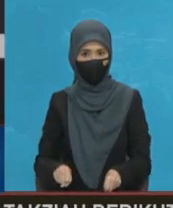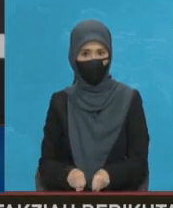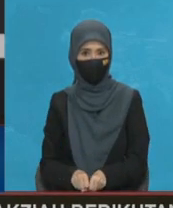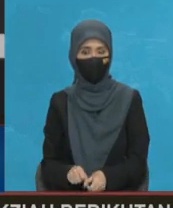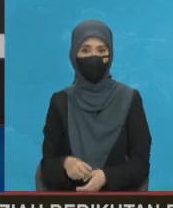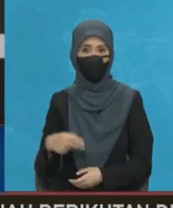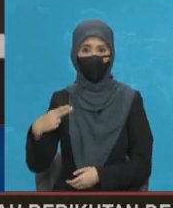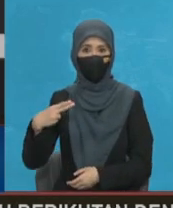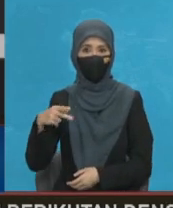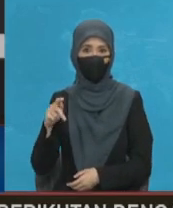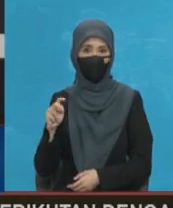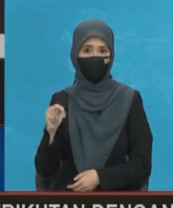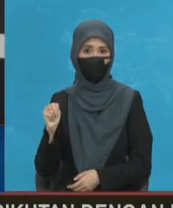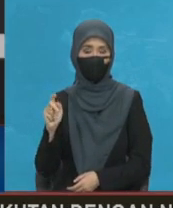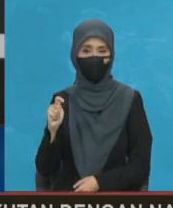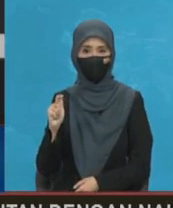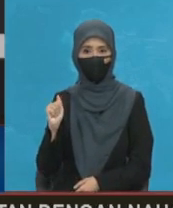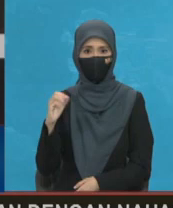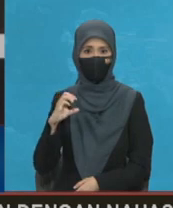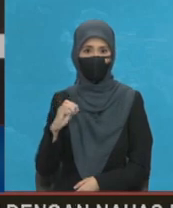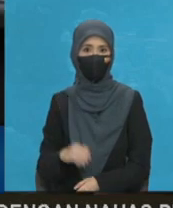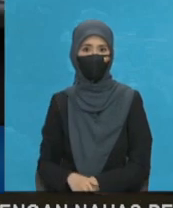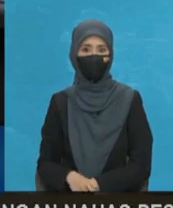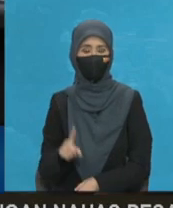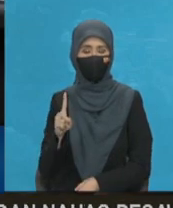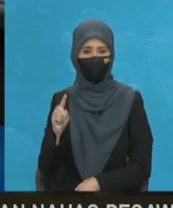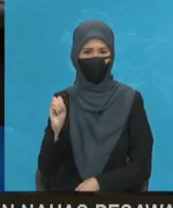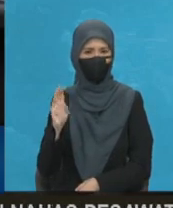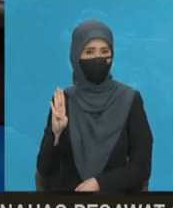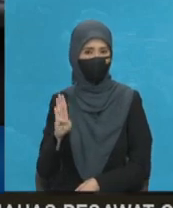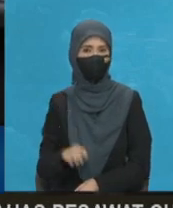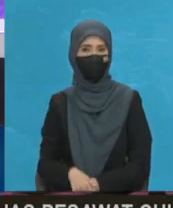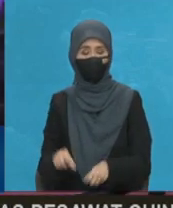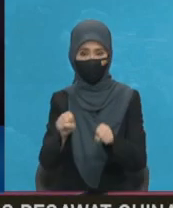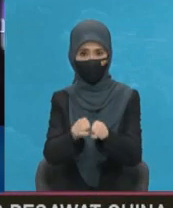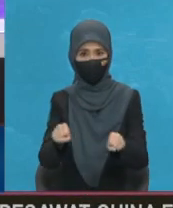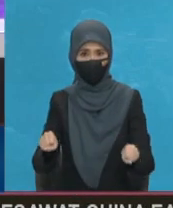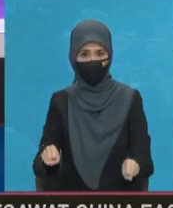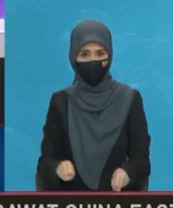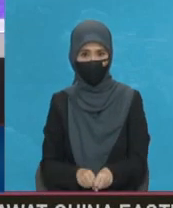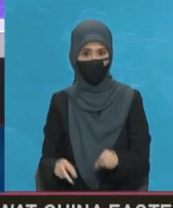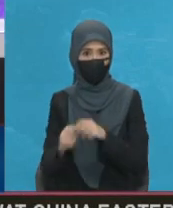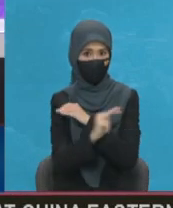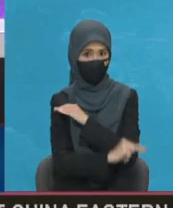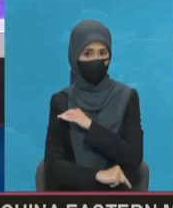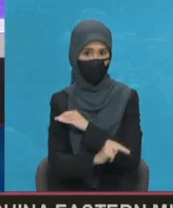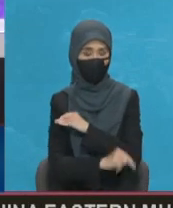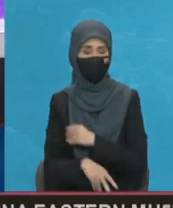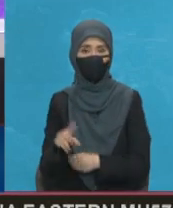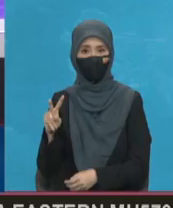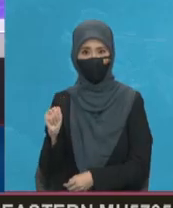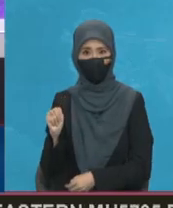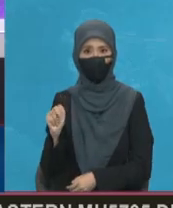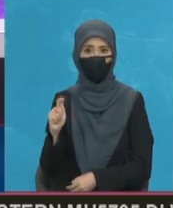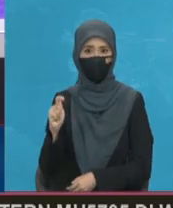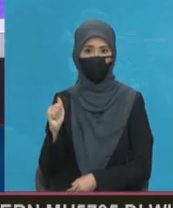Brunei hentek dan selama 143 graduan menerima segel kebangsaan Pendidikan tak Netral Brunei entek